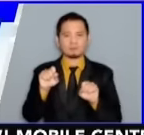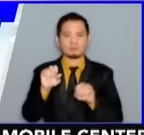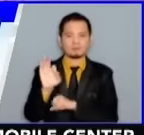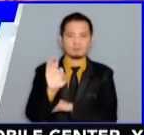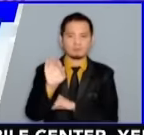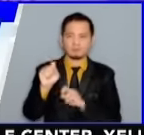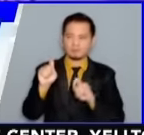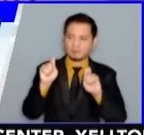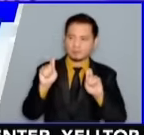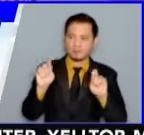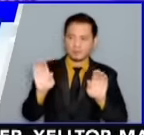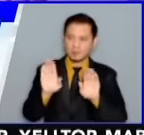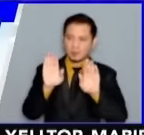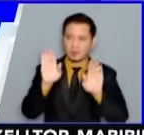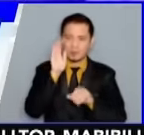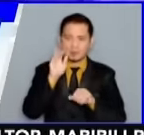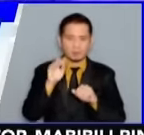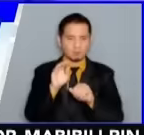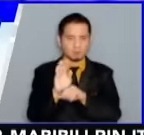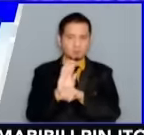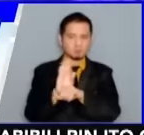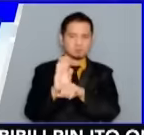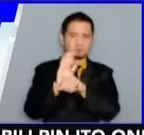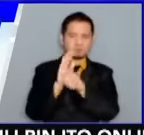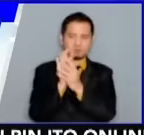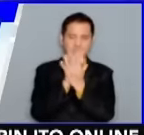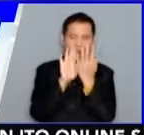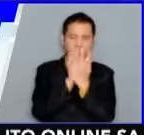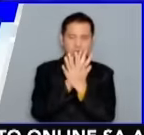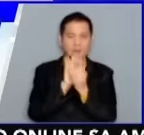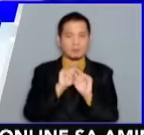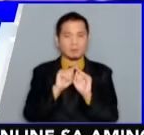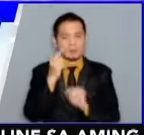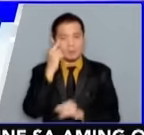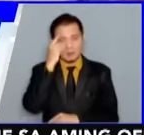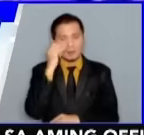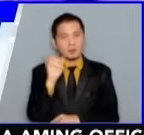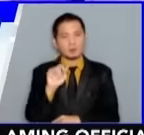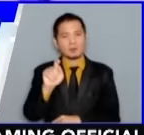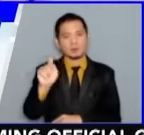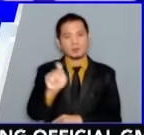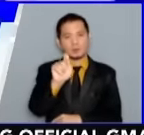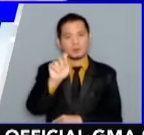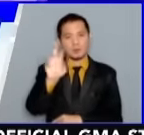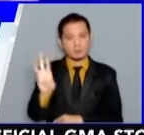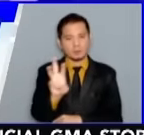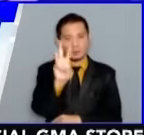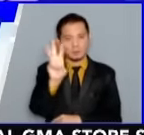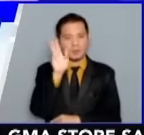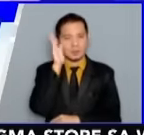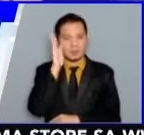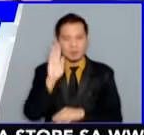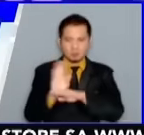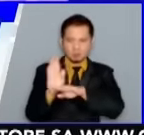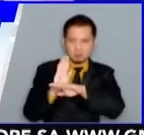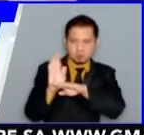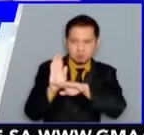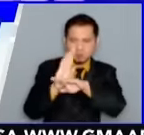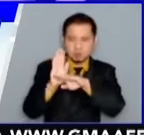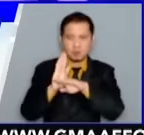naming volume would be by Tuesday or Wednesday. Okay. Kung saan yung uwian